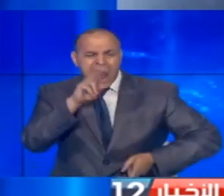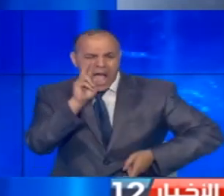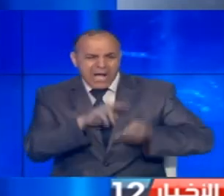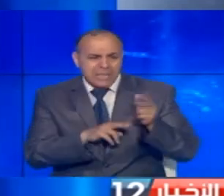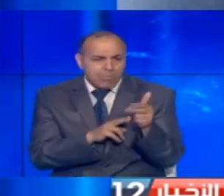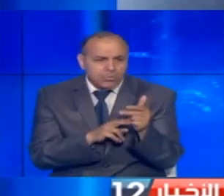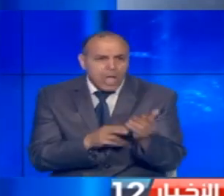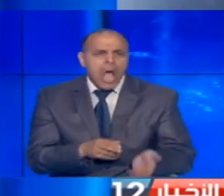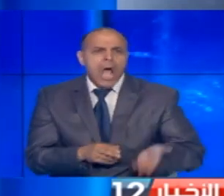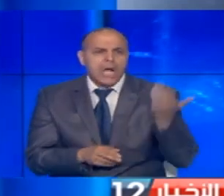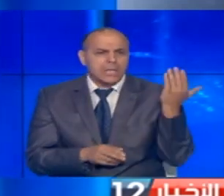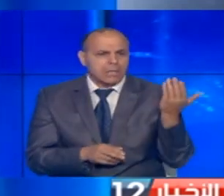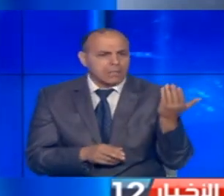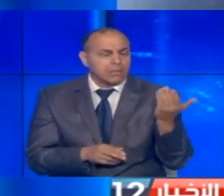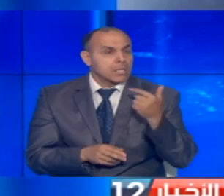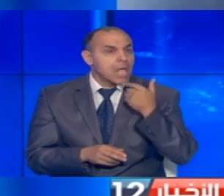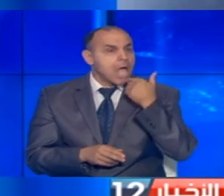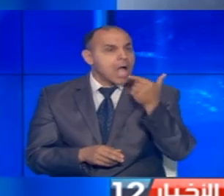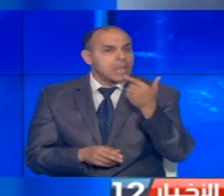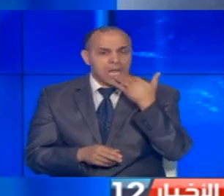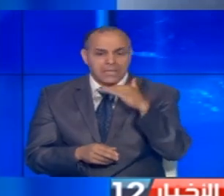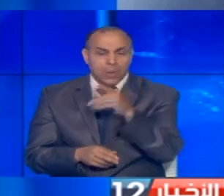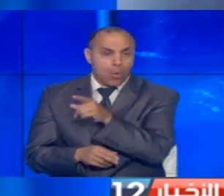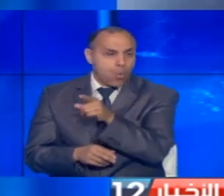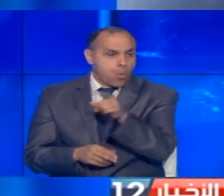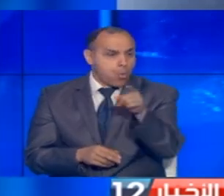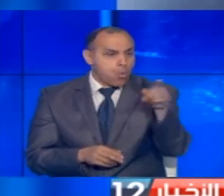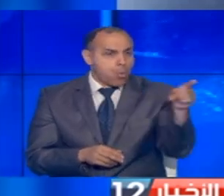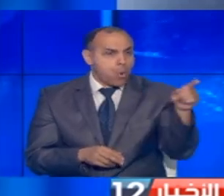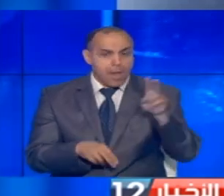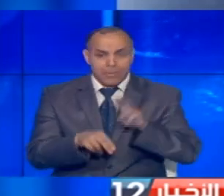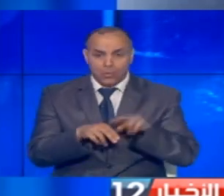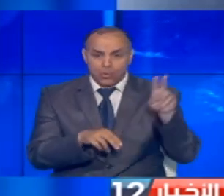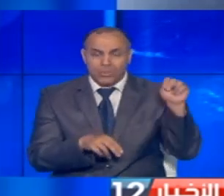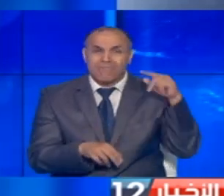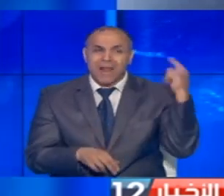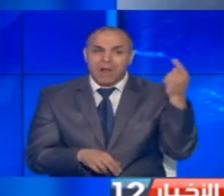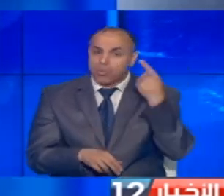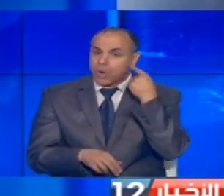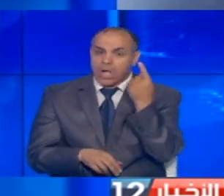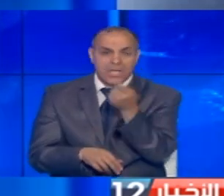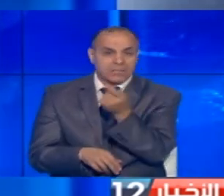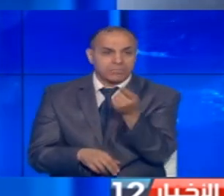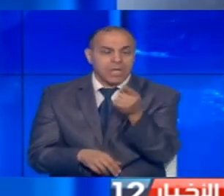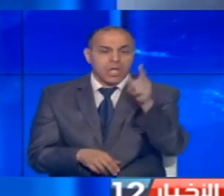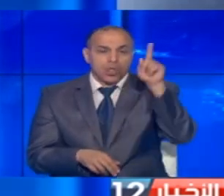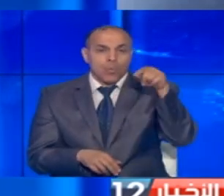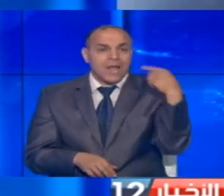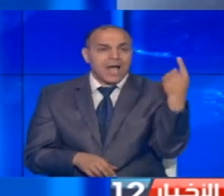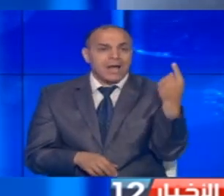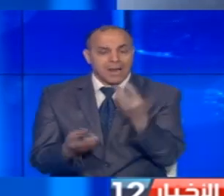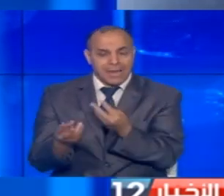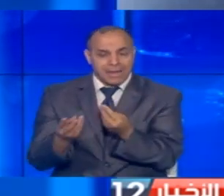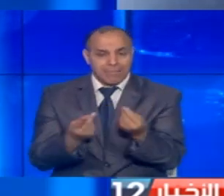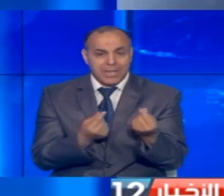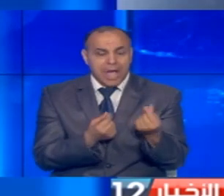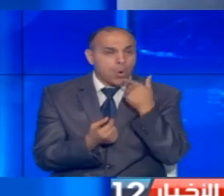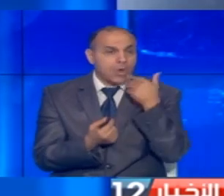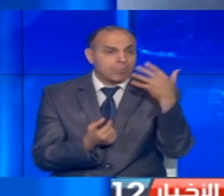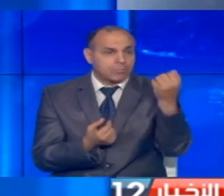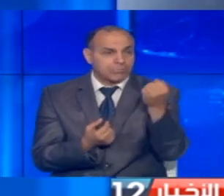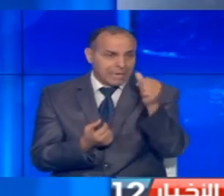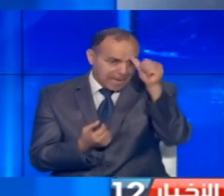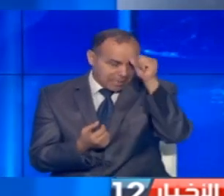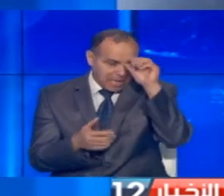من الأسماك. جاء ذلك في رسالة توجه بها غوتيريس للعالم بمناسبة اليوم العالمي للبيئة الذي تستضيف